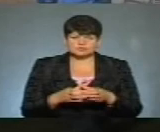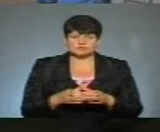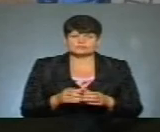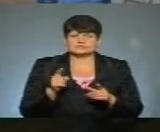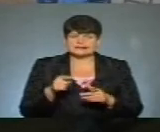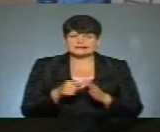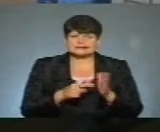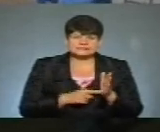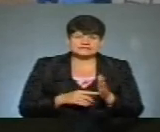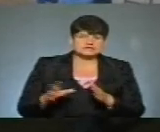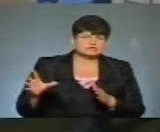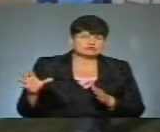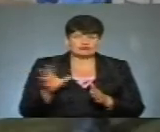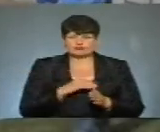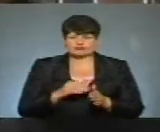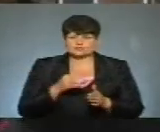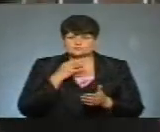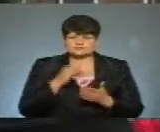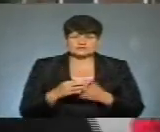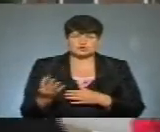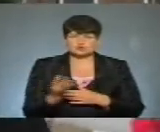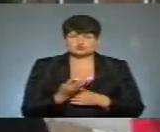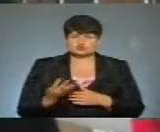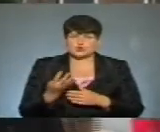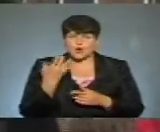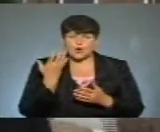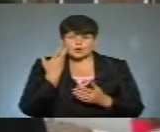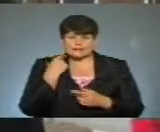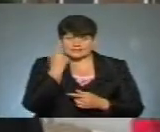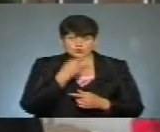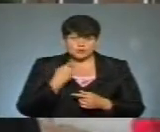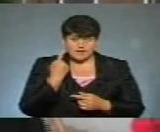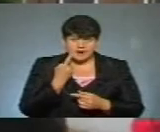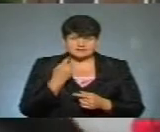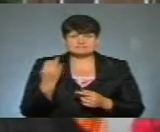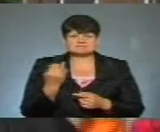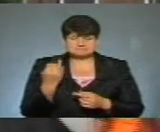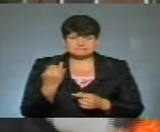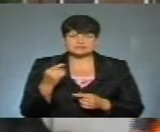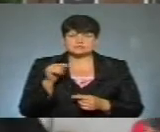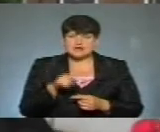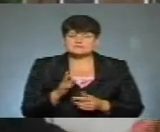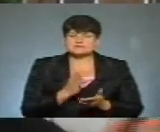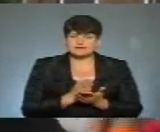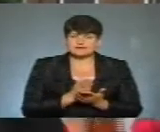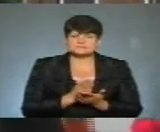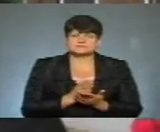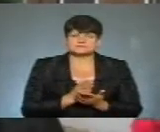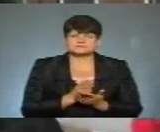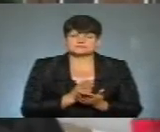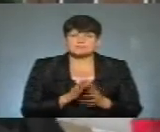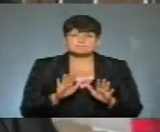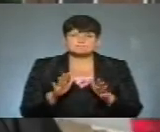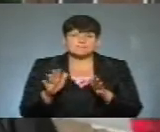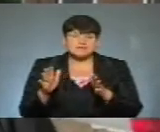ділиш всю смугу на чотирьох. Коли біжиш в індивідуальному, що цікавіше, тому що там є такий